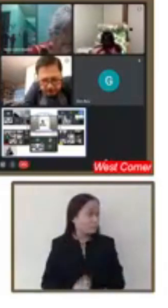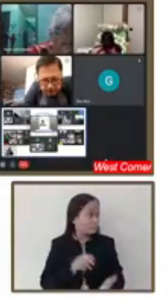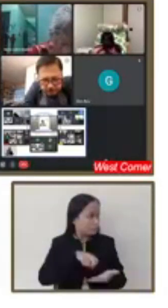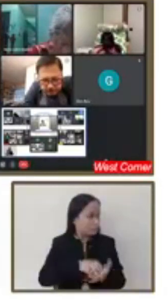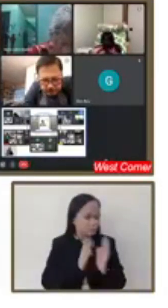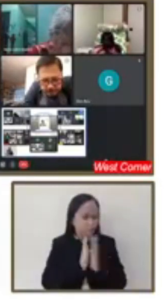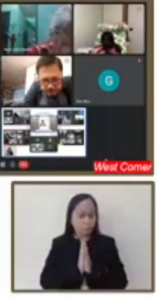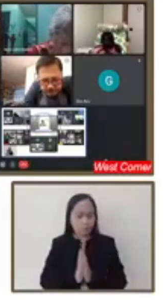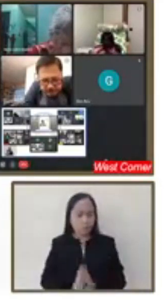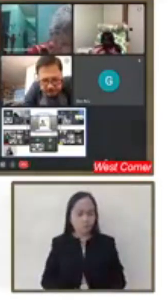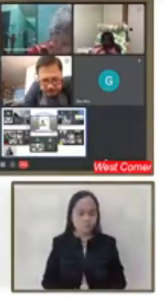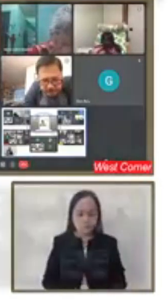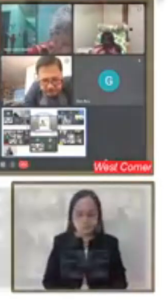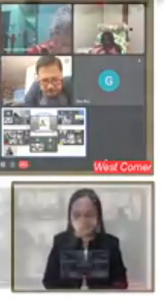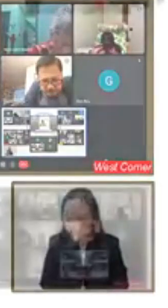tonight.